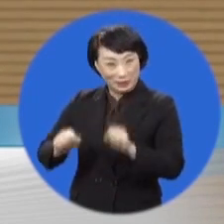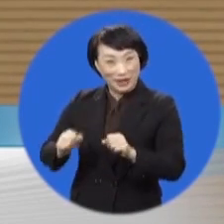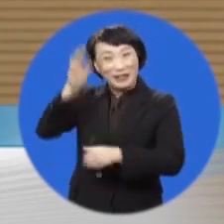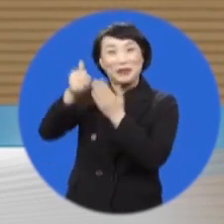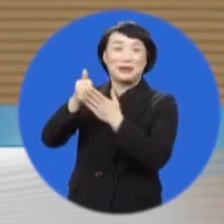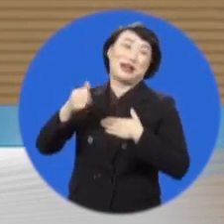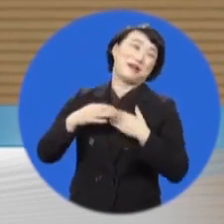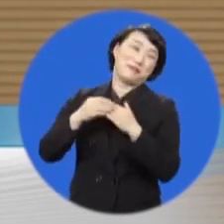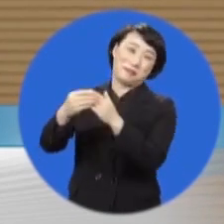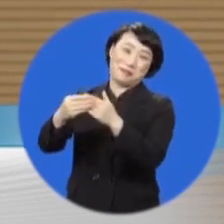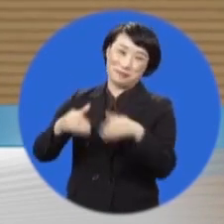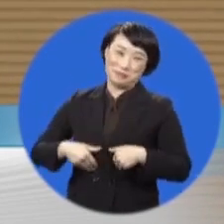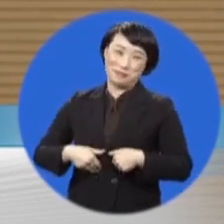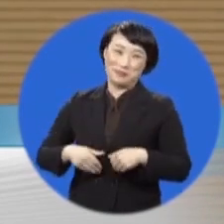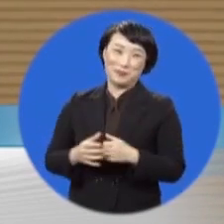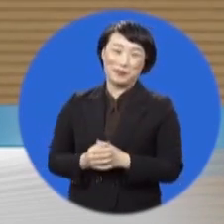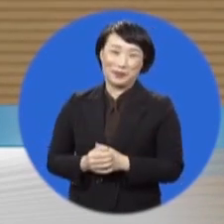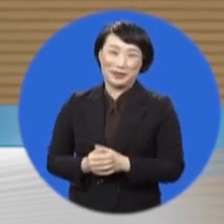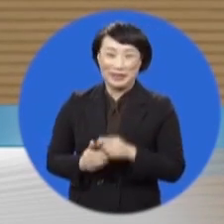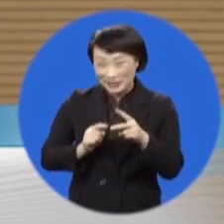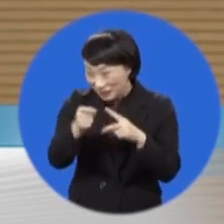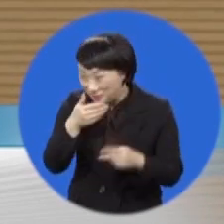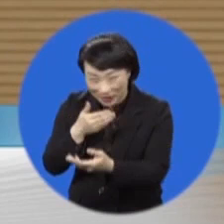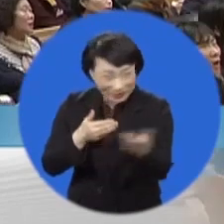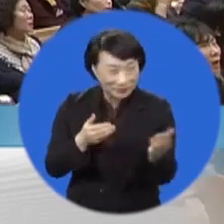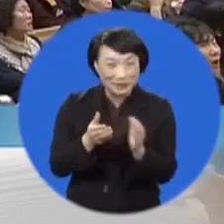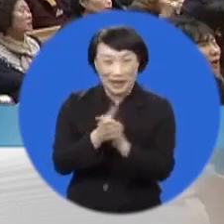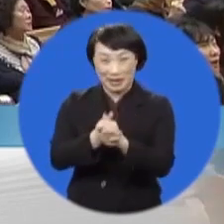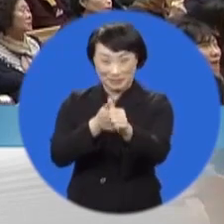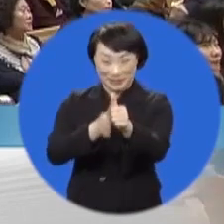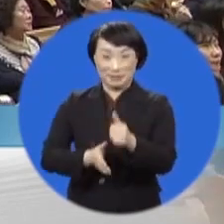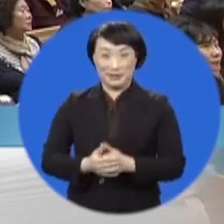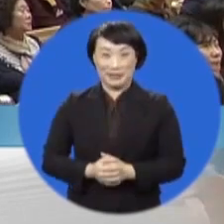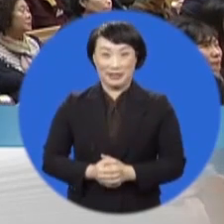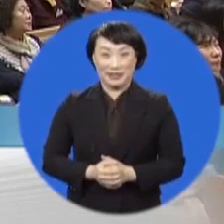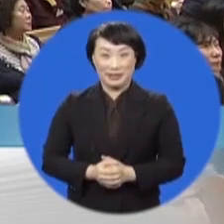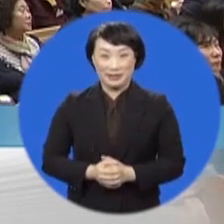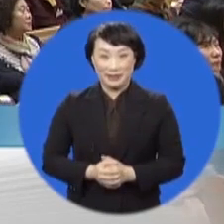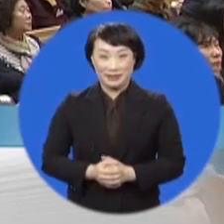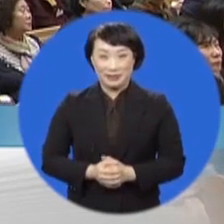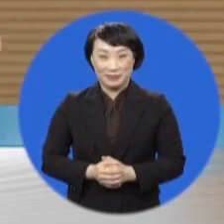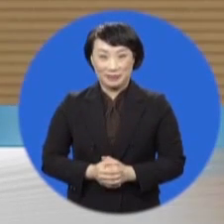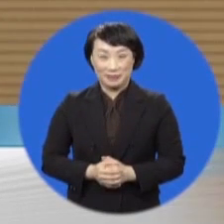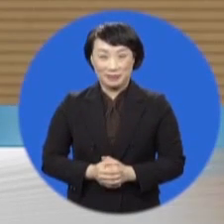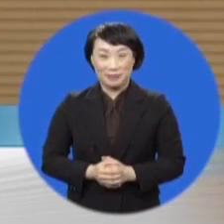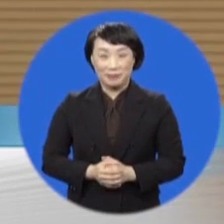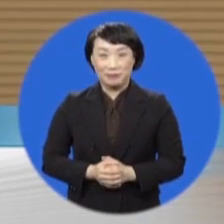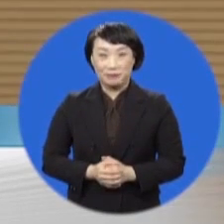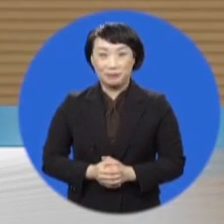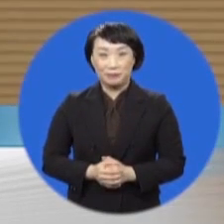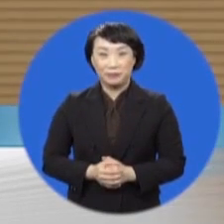콘트롤 타워가 돼야 됩니다 아 알아두는 쉼은 아멘 합시다 4 그랬소